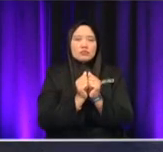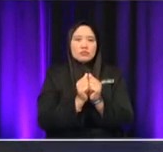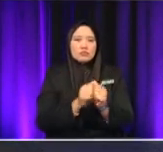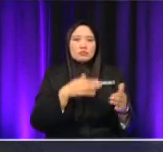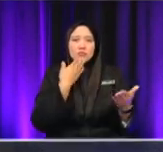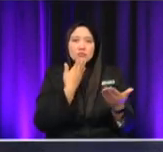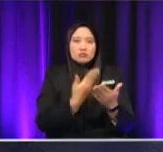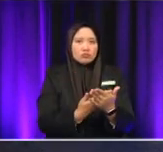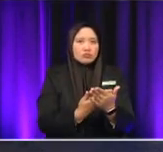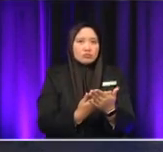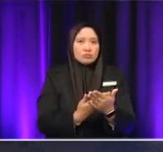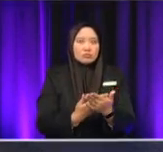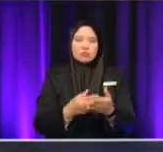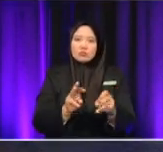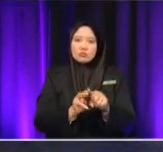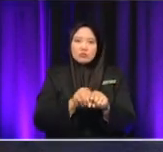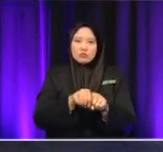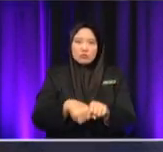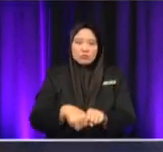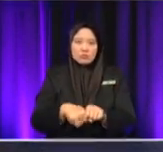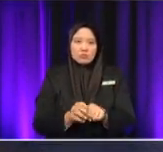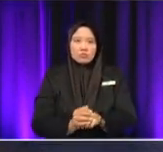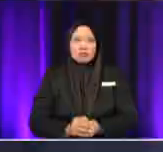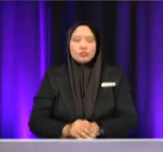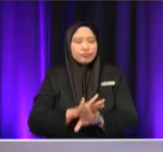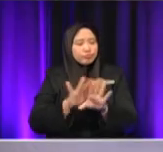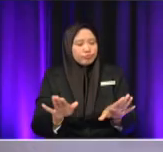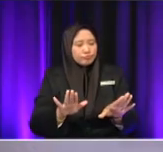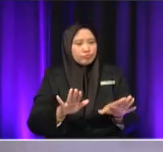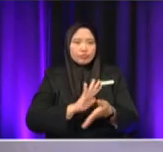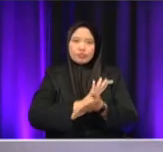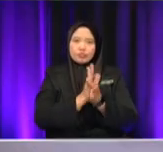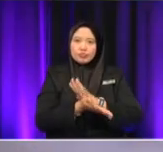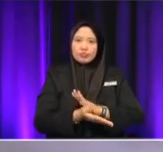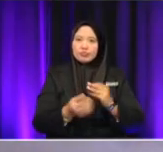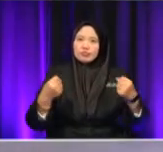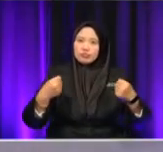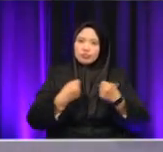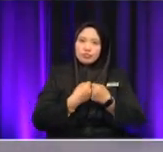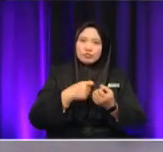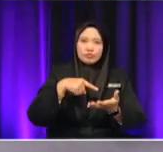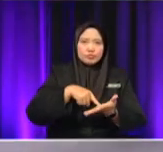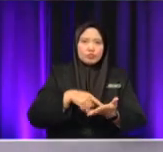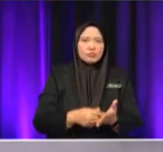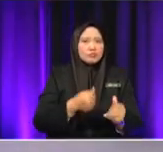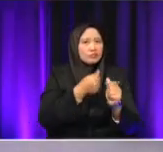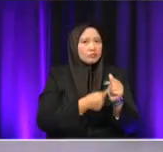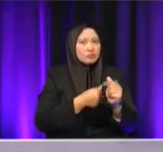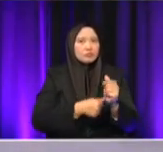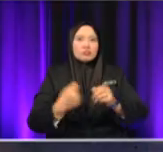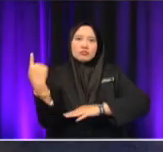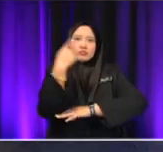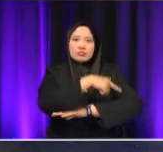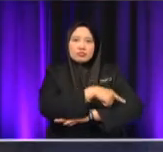kalau suami tidak melaksanakan tanggung jawab berlaku-laku kelincahan pergaduhan setiap hari dikaitkan oleh Fatih Betul